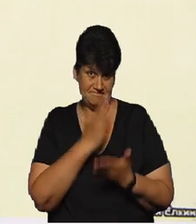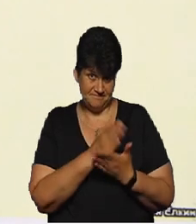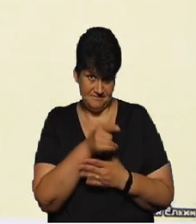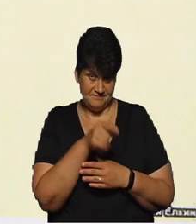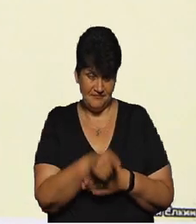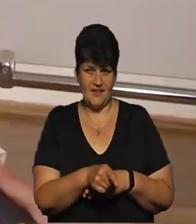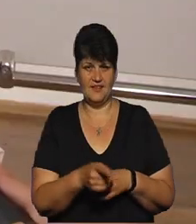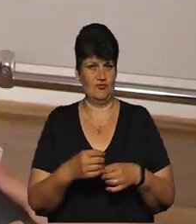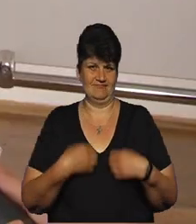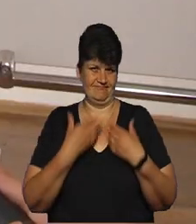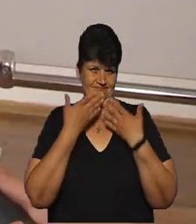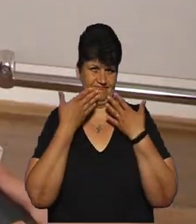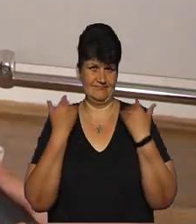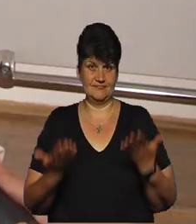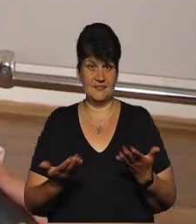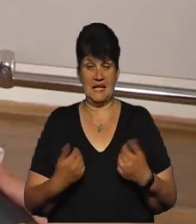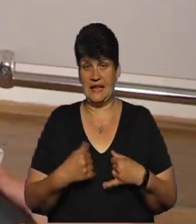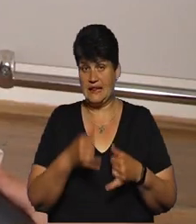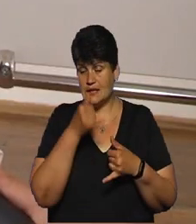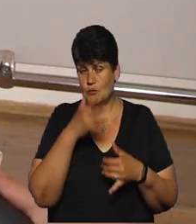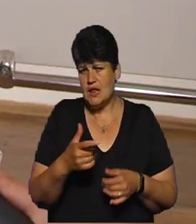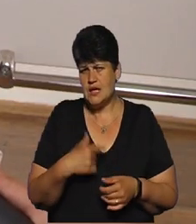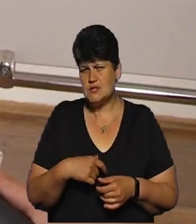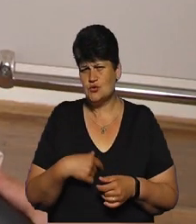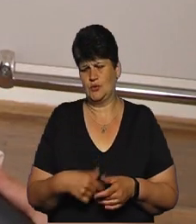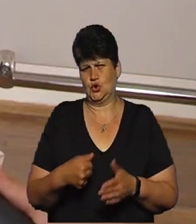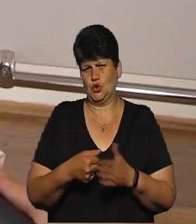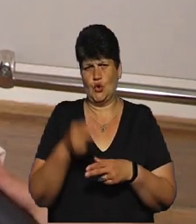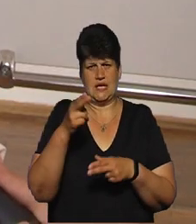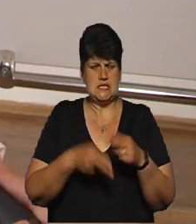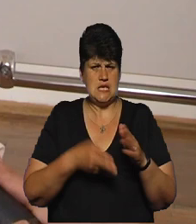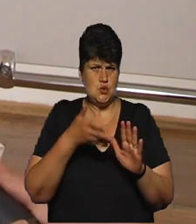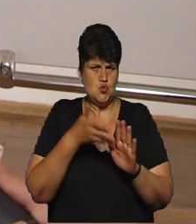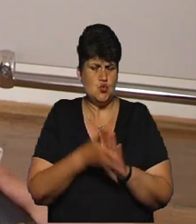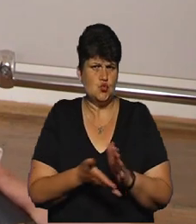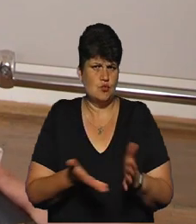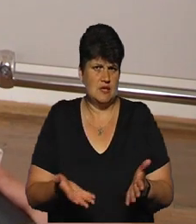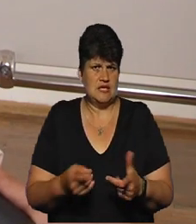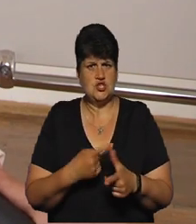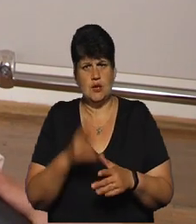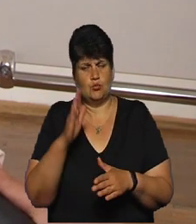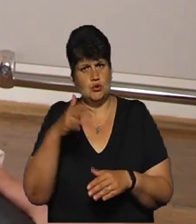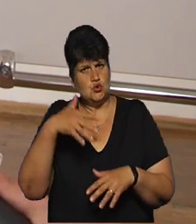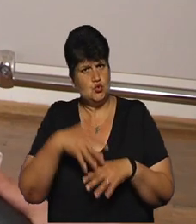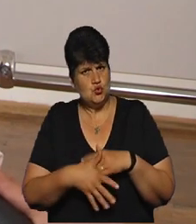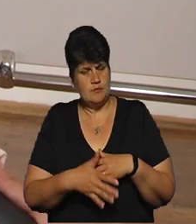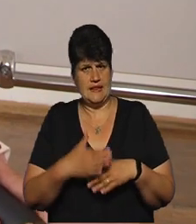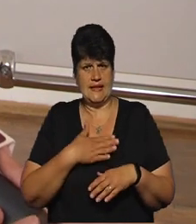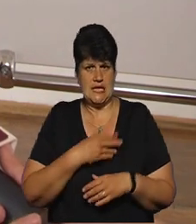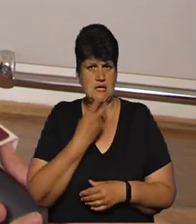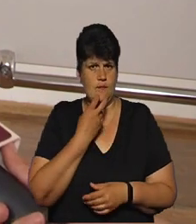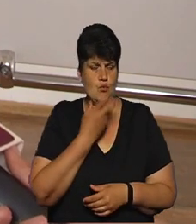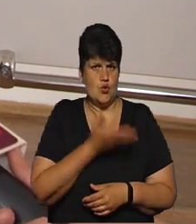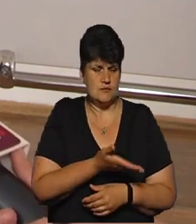перестає бути страшним. Я не могла собі до кінця зрозуміти, чи буде зрозуміло ці наші посмішки, оце